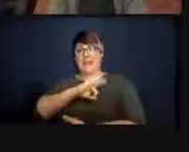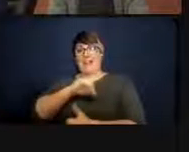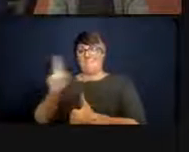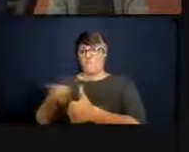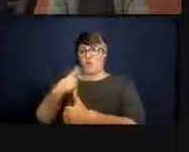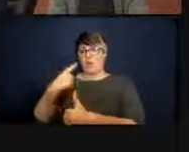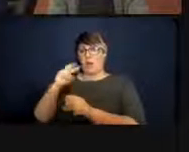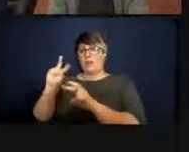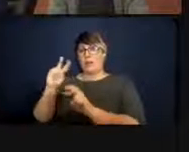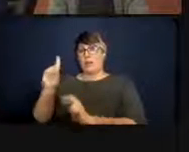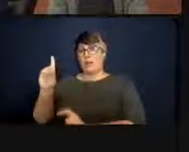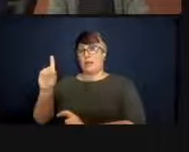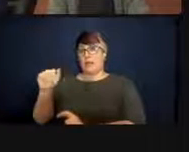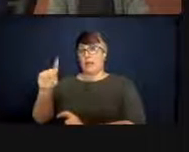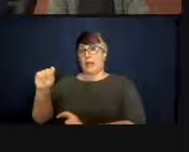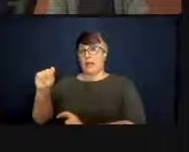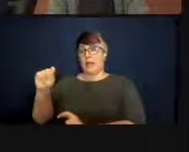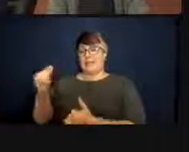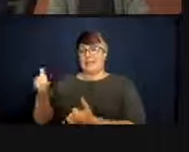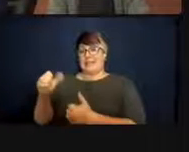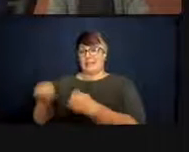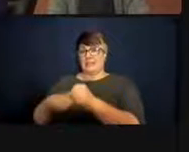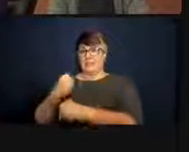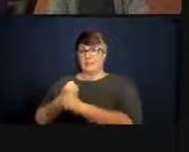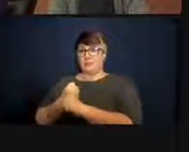أرى هنا البيانات التي